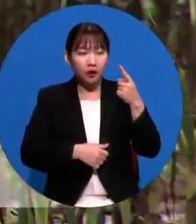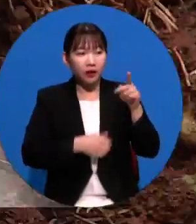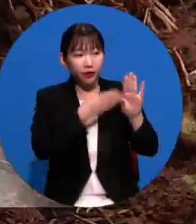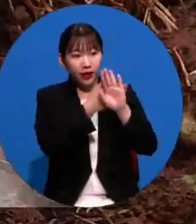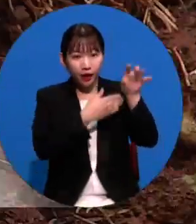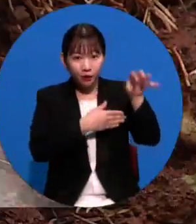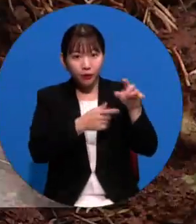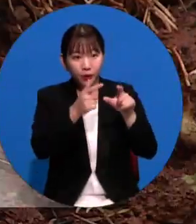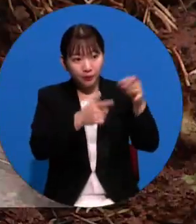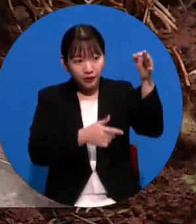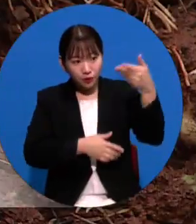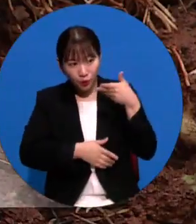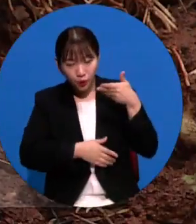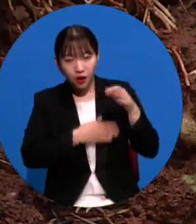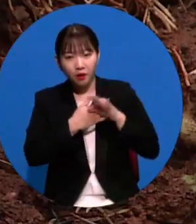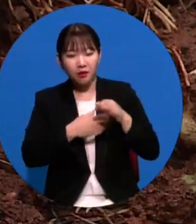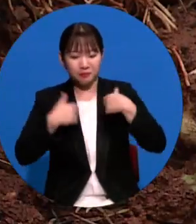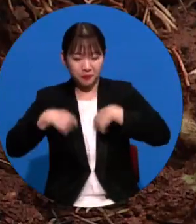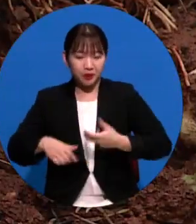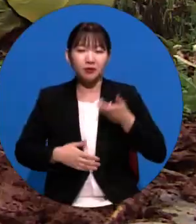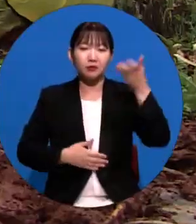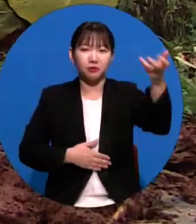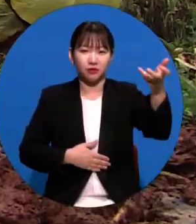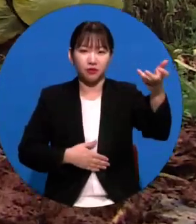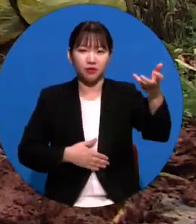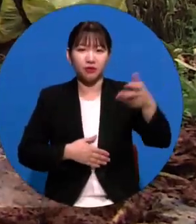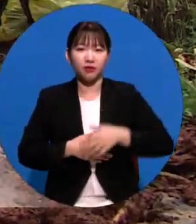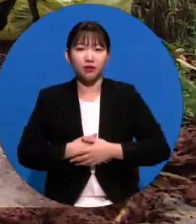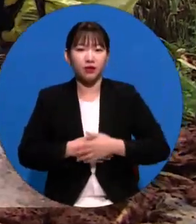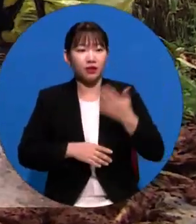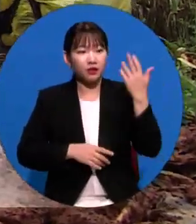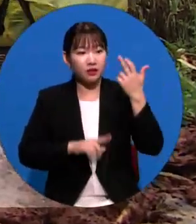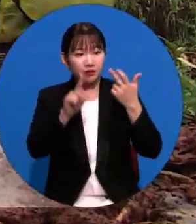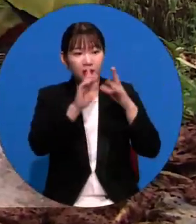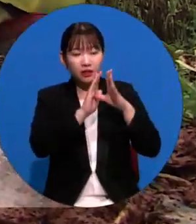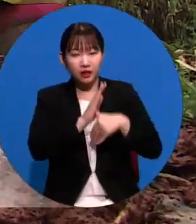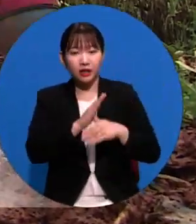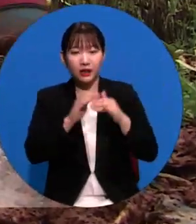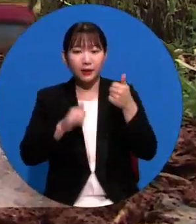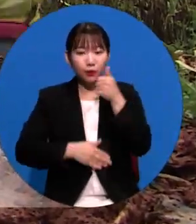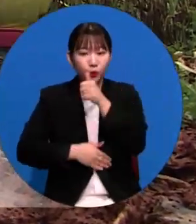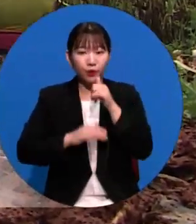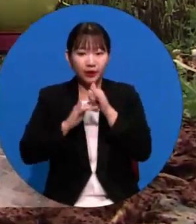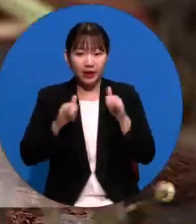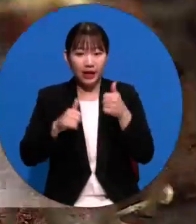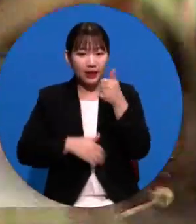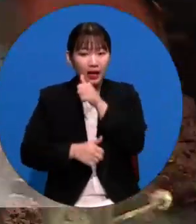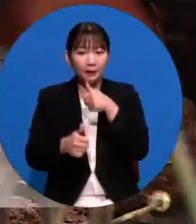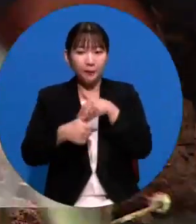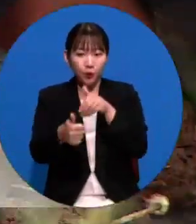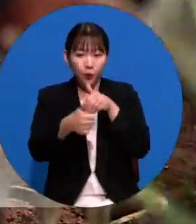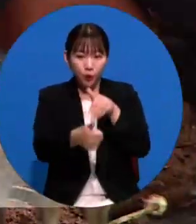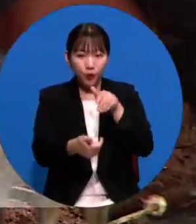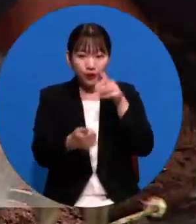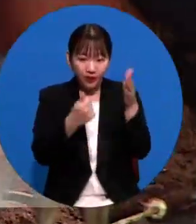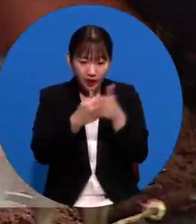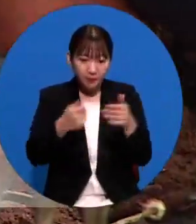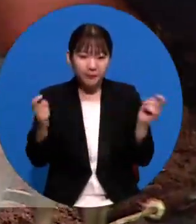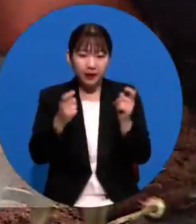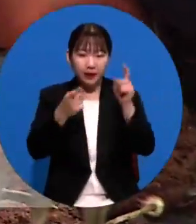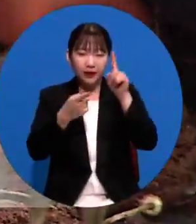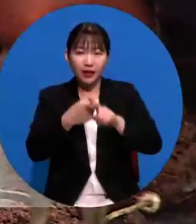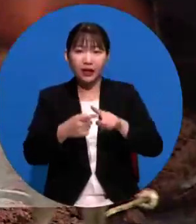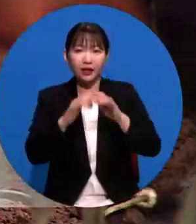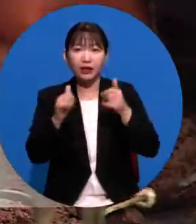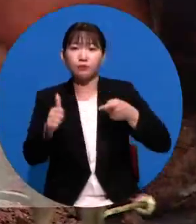조금이라도 더 주는 곳으로 옮겨가 버리기도 합니다. 지난 17일에는 인력 중개업자가 인력 배정을 두고 다투다 농민을